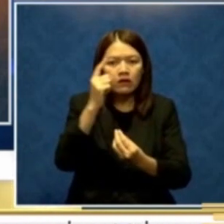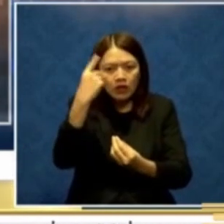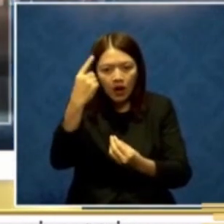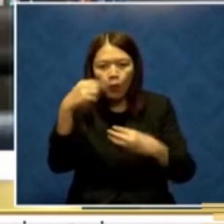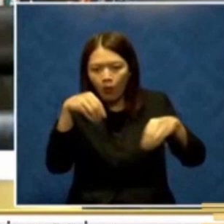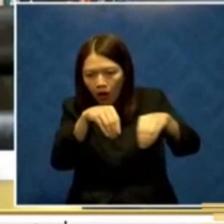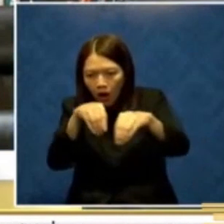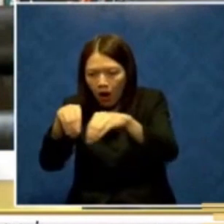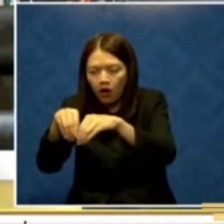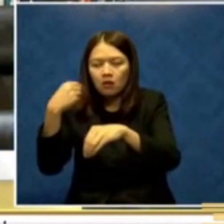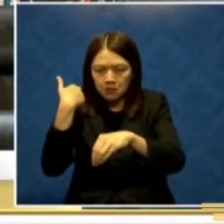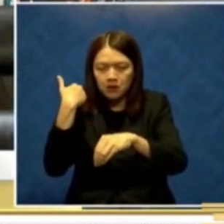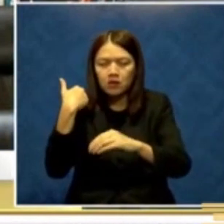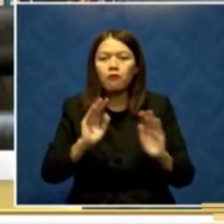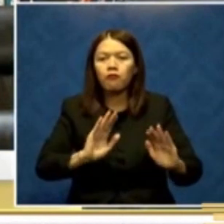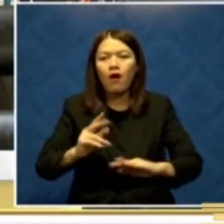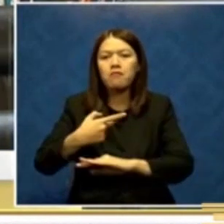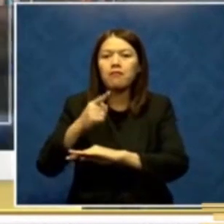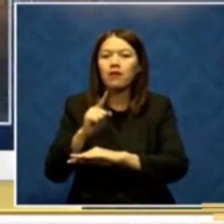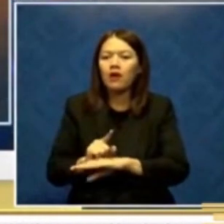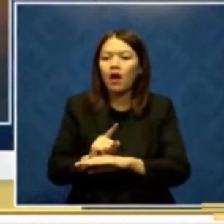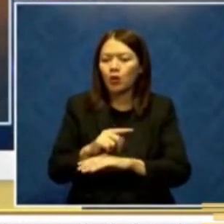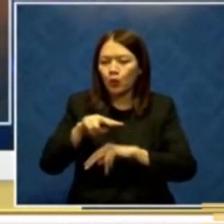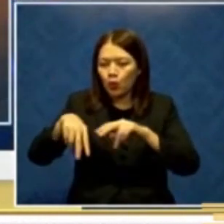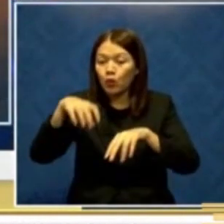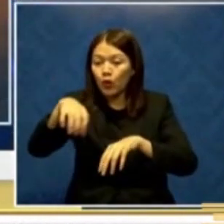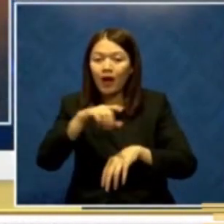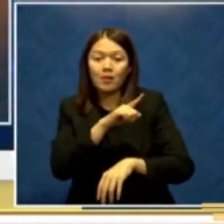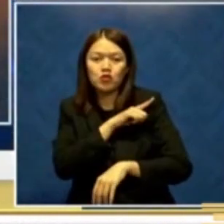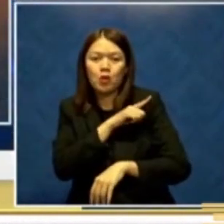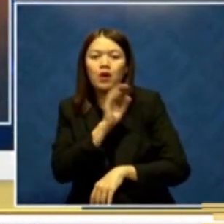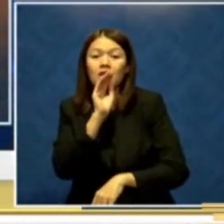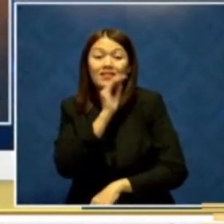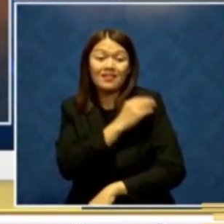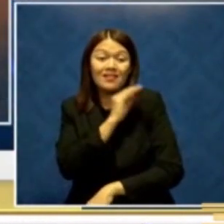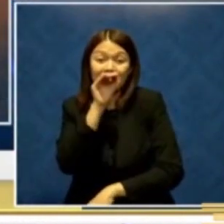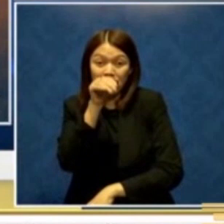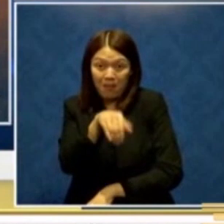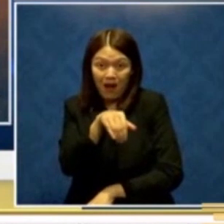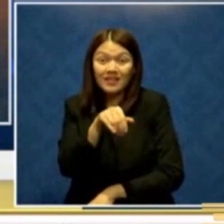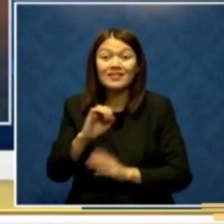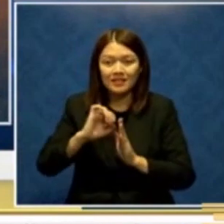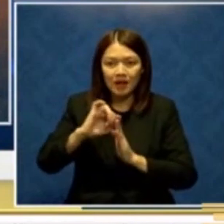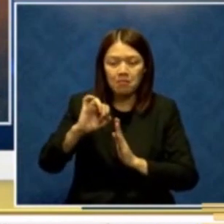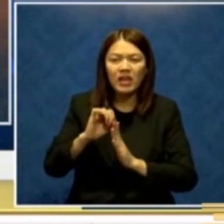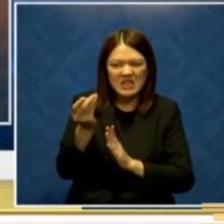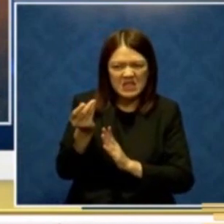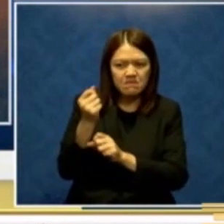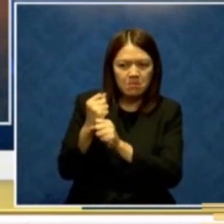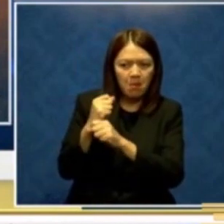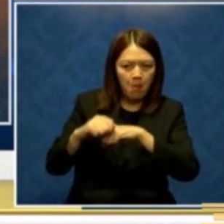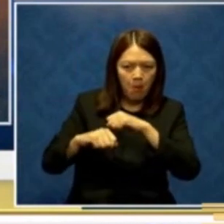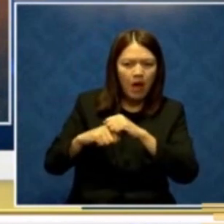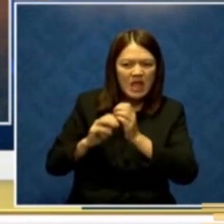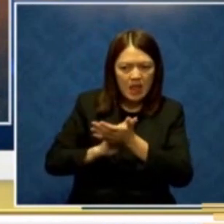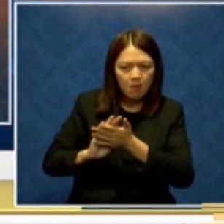เศษฐกและยานท่องเที่ยวเป็จำนวนมากจึฝักประทานสภาประยังหนวยงานที่เกี่ยวข้องก็คือเทศบานาคลเชีงให่ในการเรงดำเนินการก่อสร้